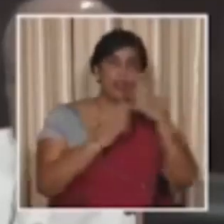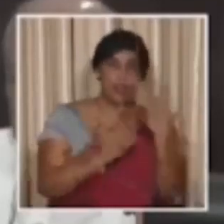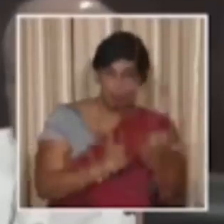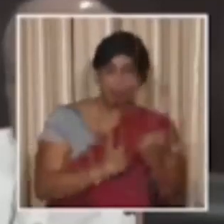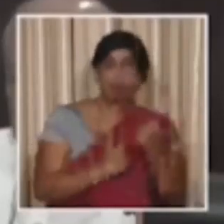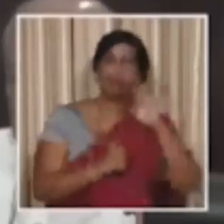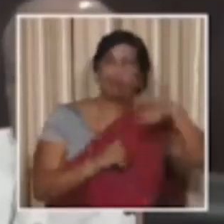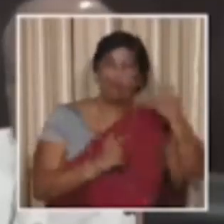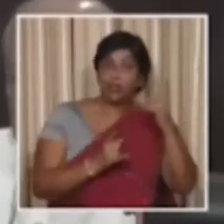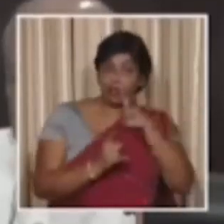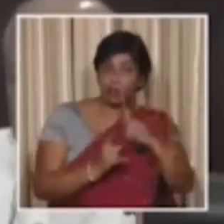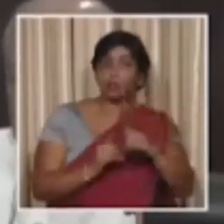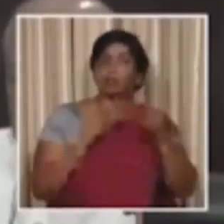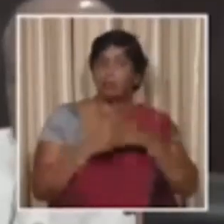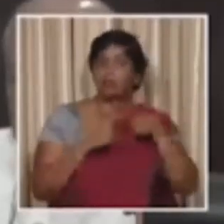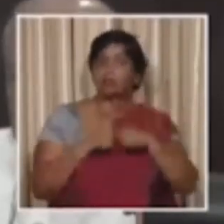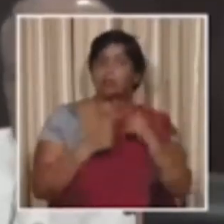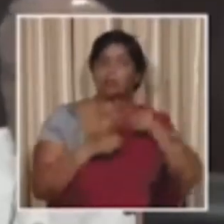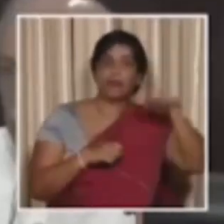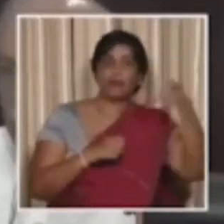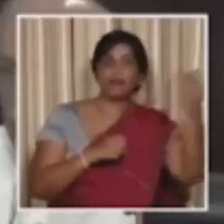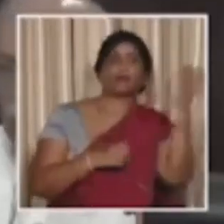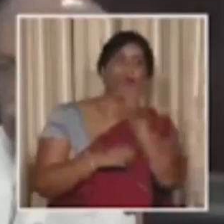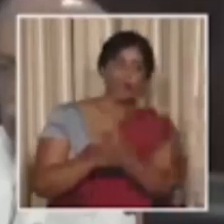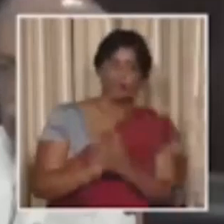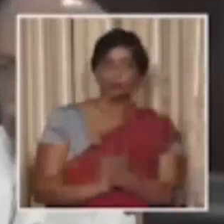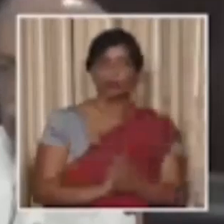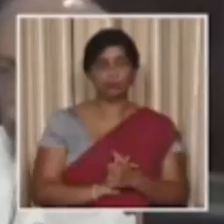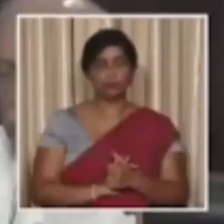සිටින්න ඒ ඉල්ලීම ඉදිකිරීම සමාගම විසින් ඉටු කර යුතුයි.